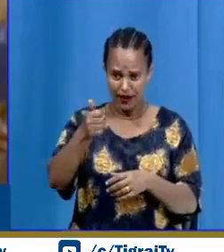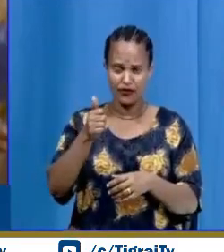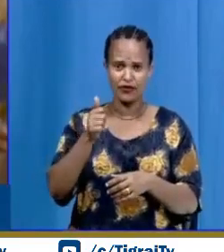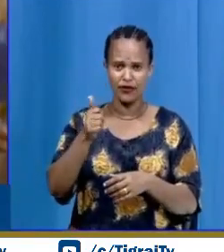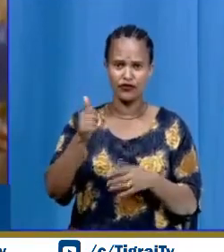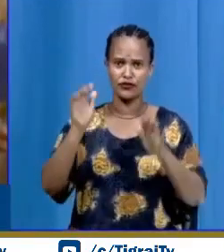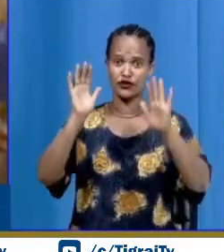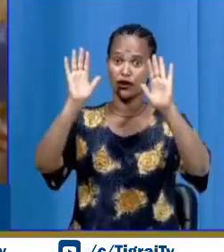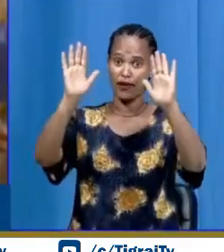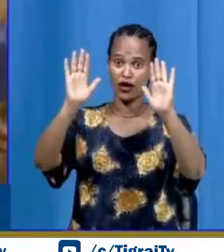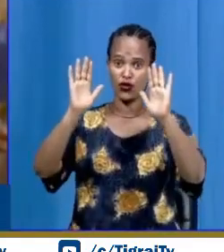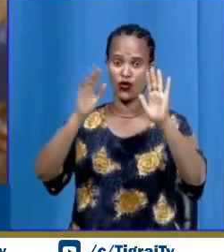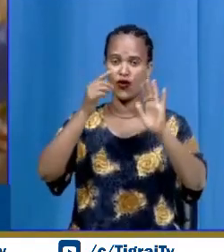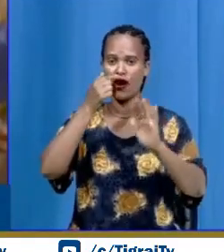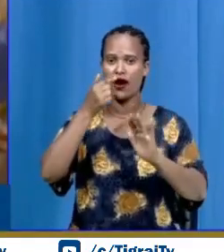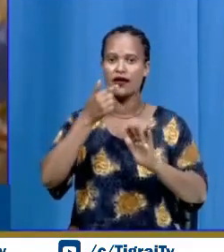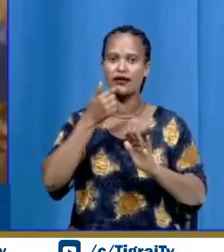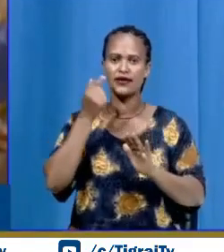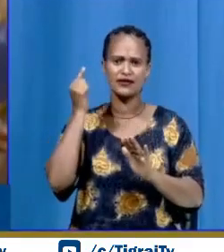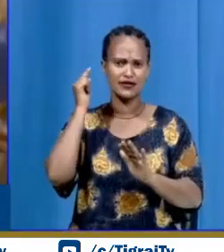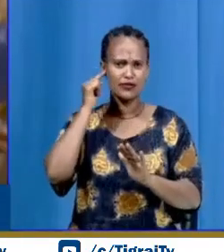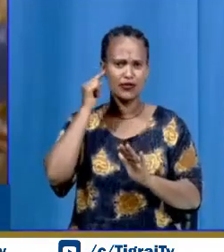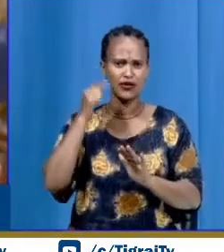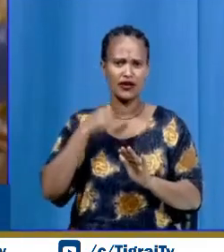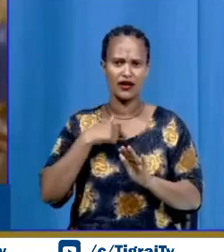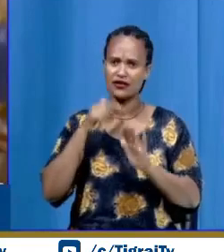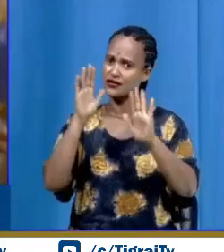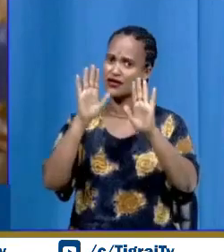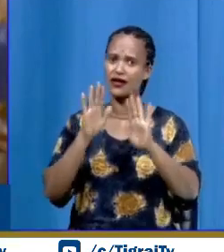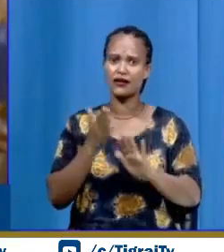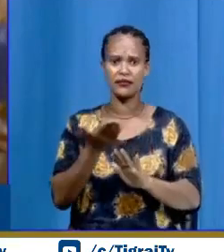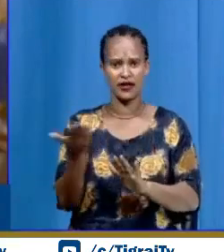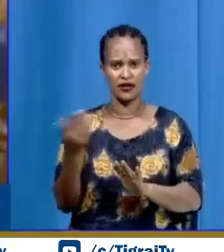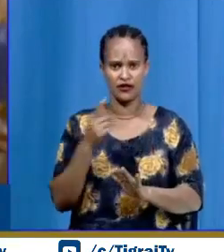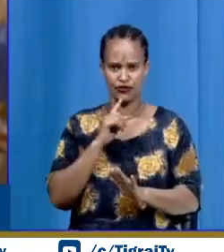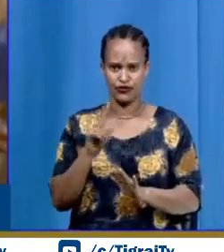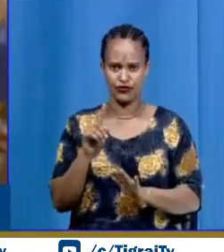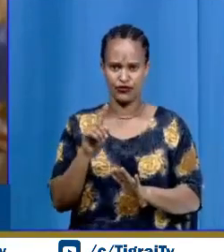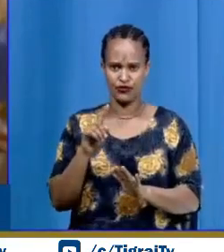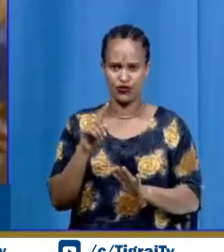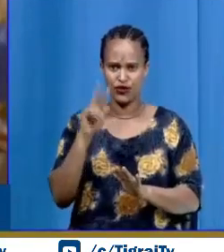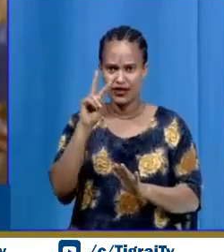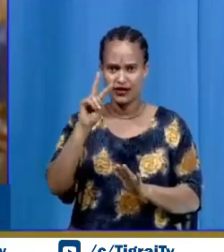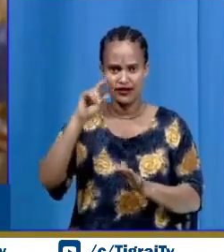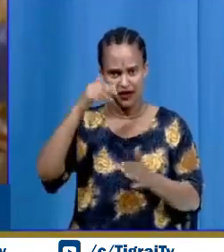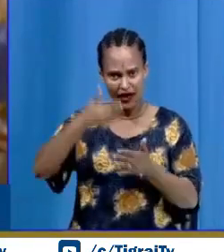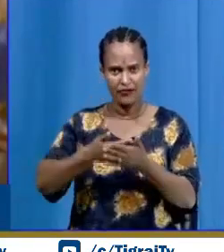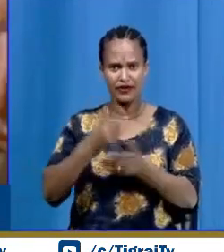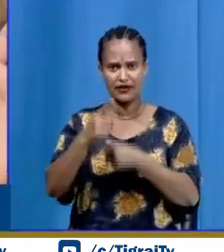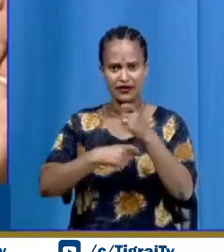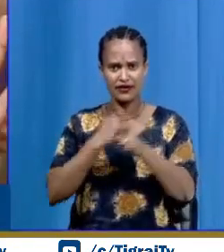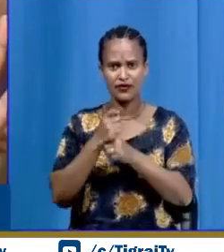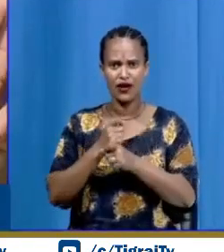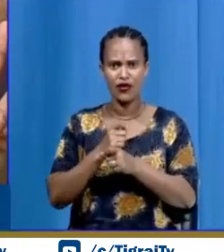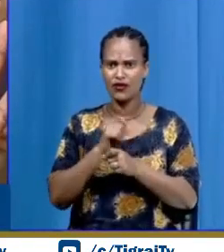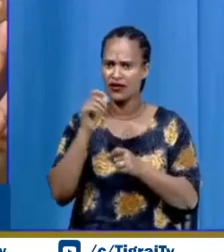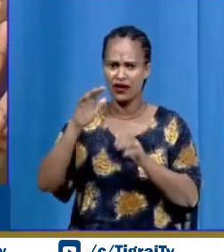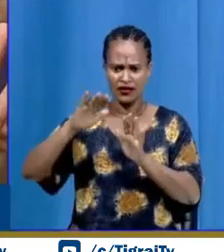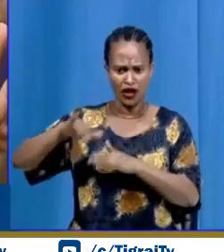ካብቶም ዝተማርኹ ኣንደበትን ክትሰምዖ ከለኻ ዝገርም ነገር እዩ። ወላ ወዲ 2 ዓመት ቆልዓ እውን ከይትገድፉ ኢና ተባሂልና